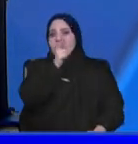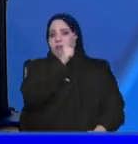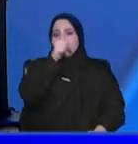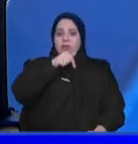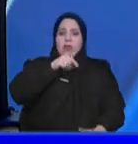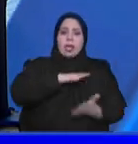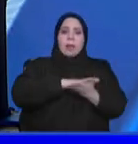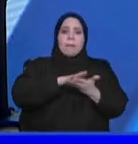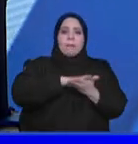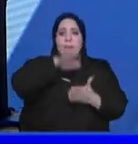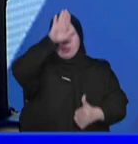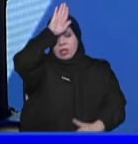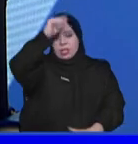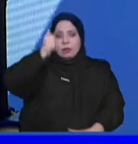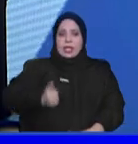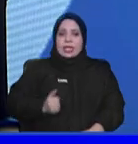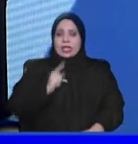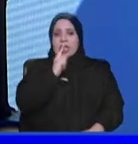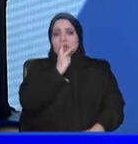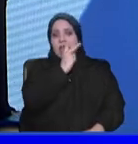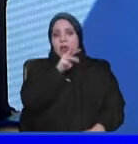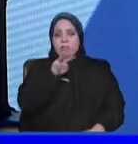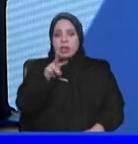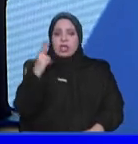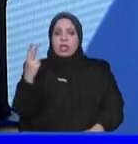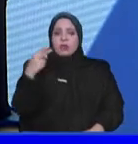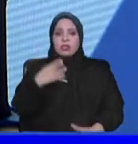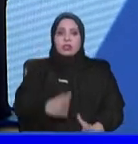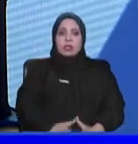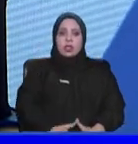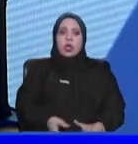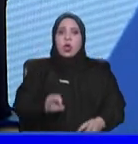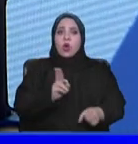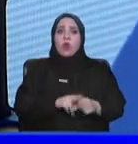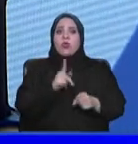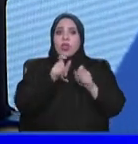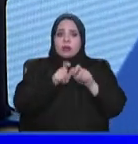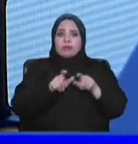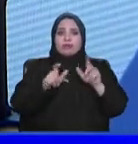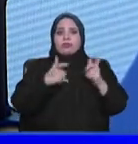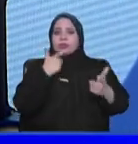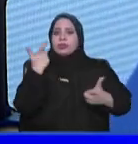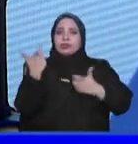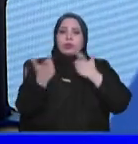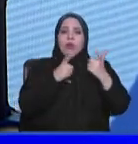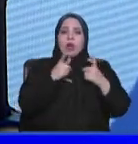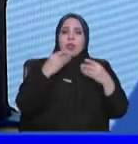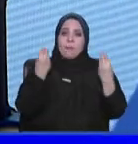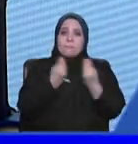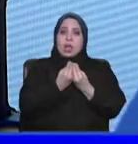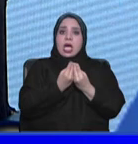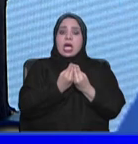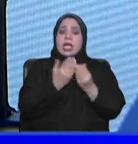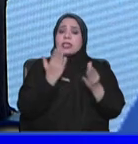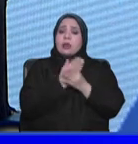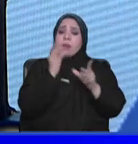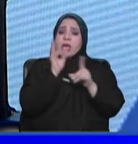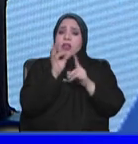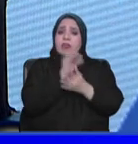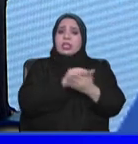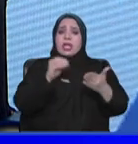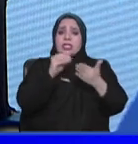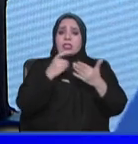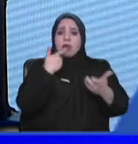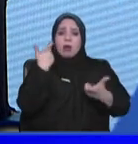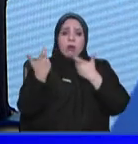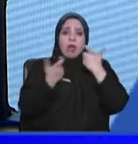بمختلف في محافظات المملكه خلال العام 2022 وتم تنفيذ هذه الحملات من منطلق حرس